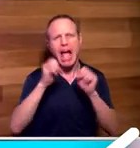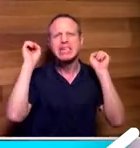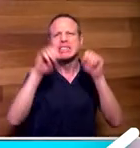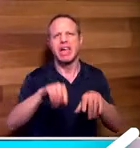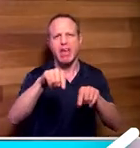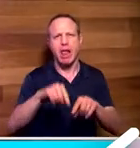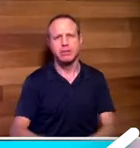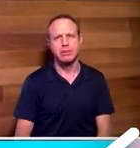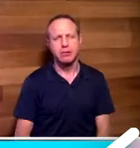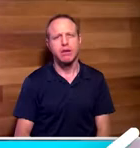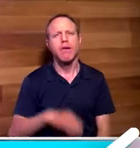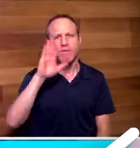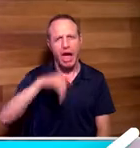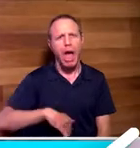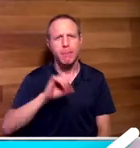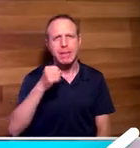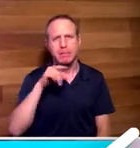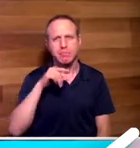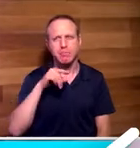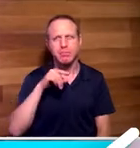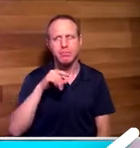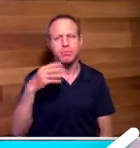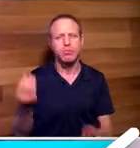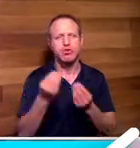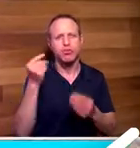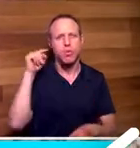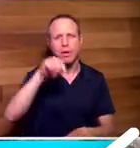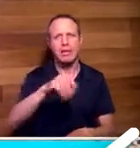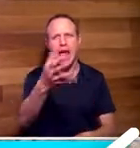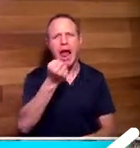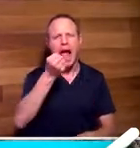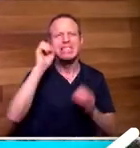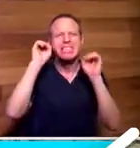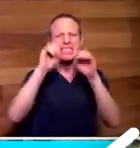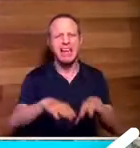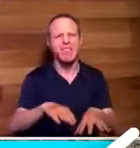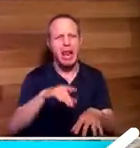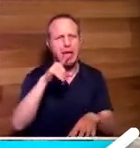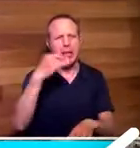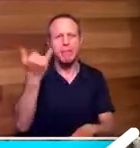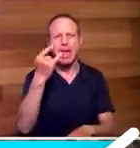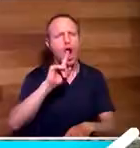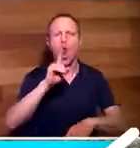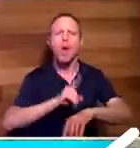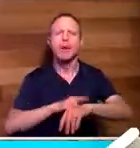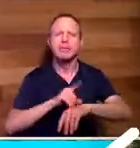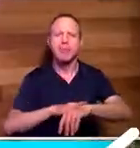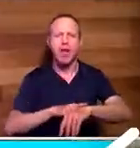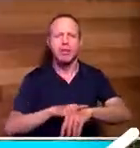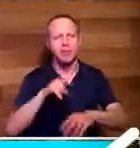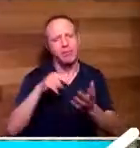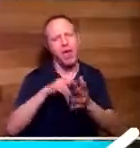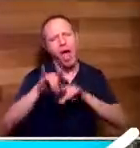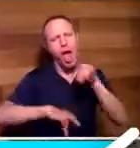הזה, וגם אם ומישהו יגיע לקחת את הזבל, זה בדרך כלל לא בזמן, כי חיות